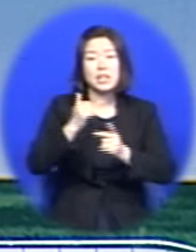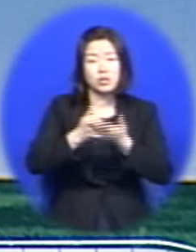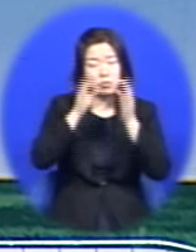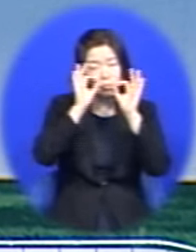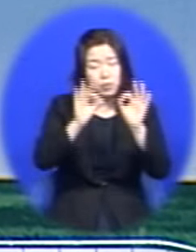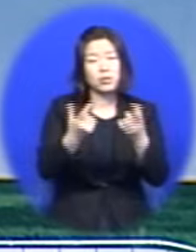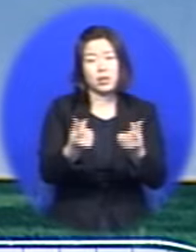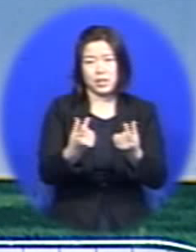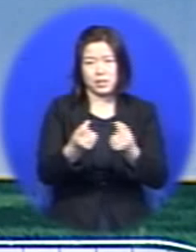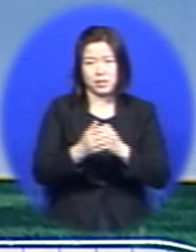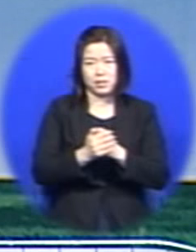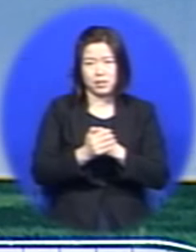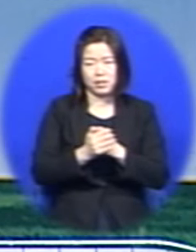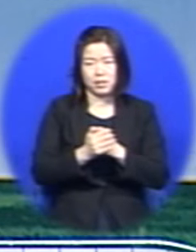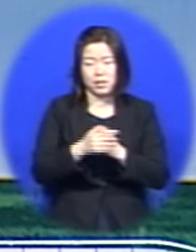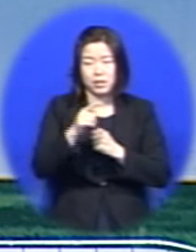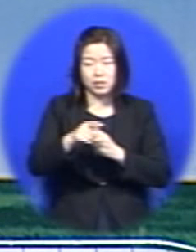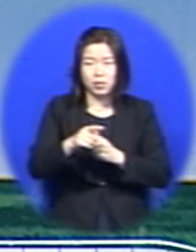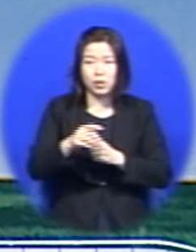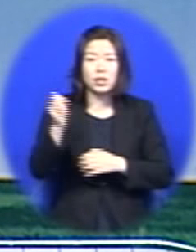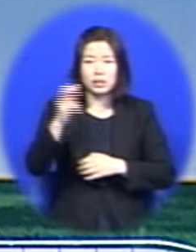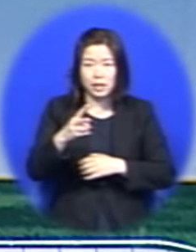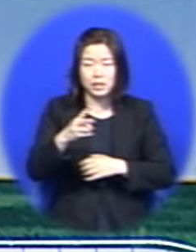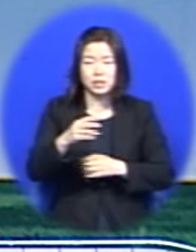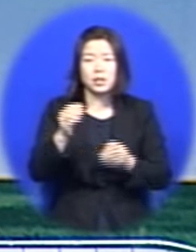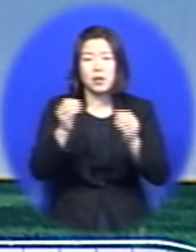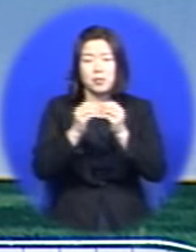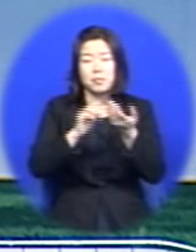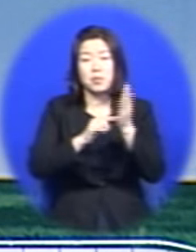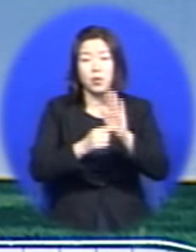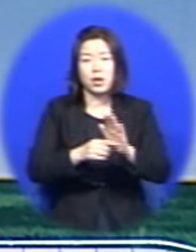그것은 단적으로 설명하면 사랑입니다. 사랑.